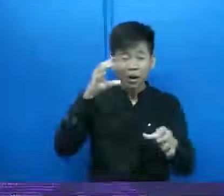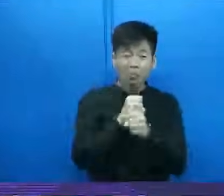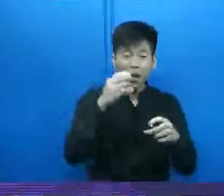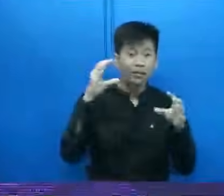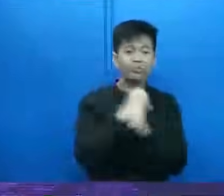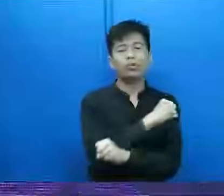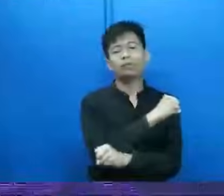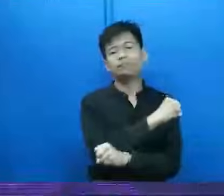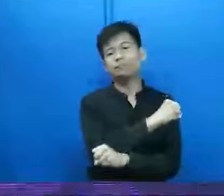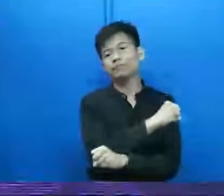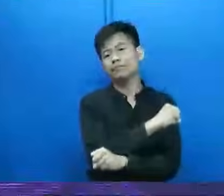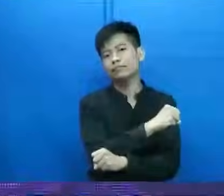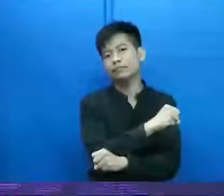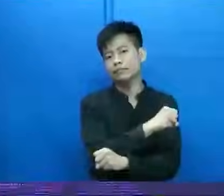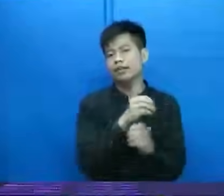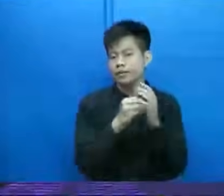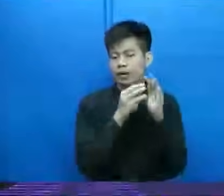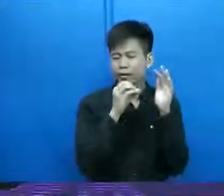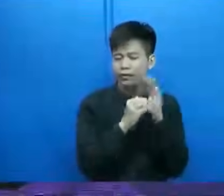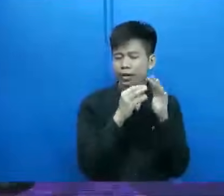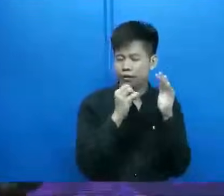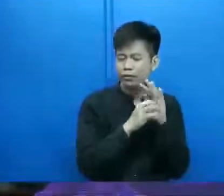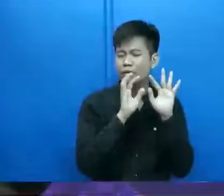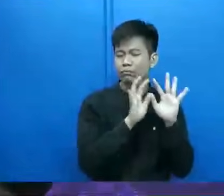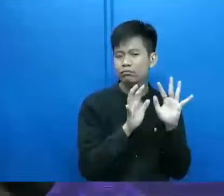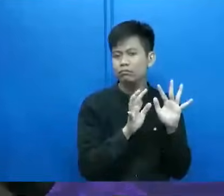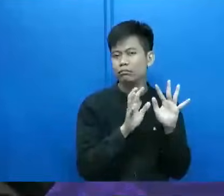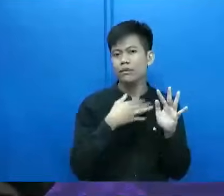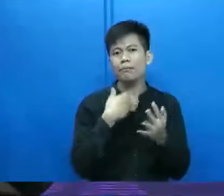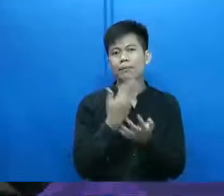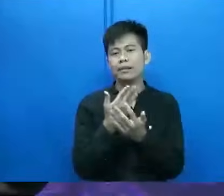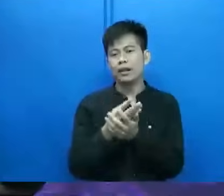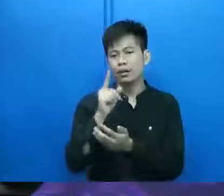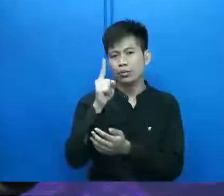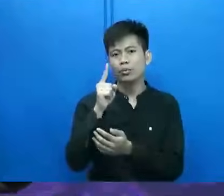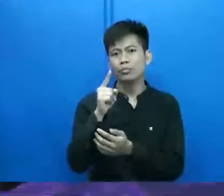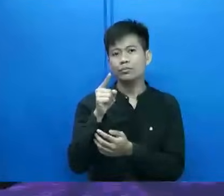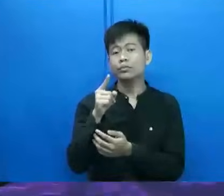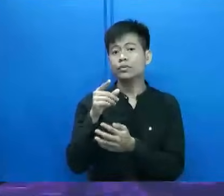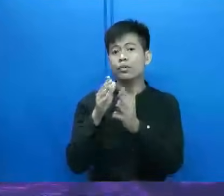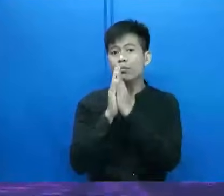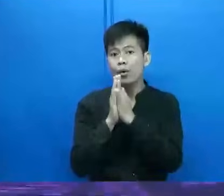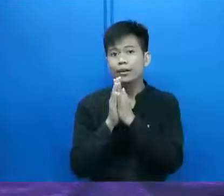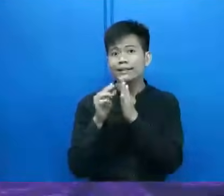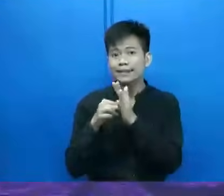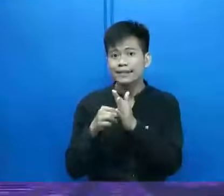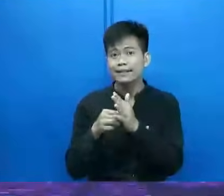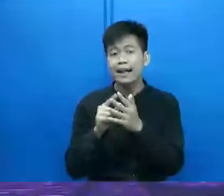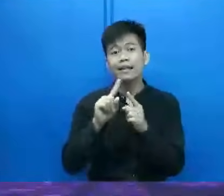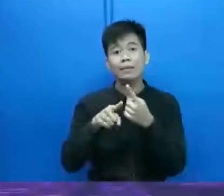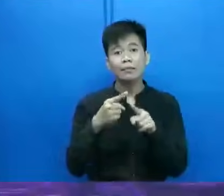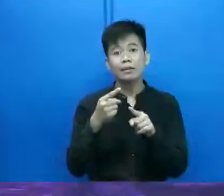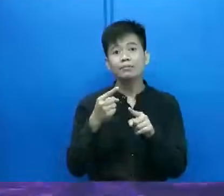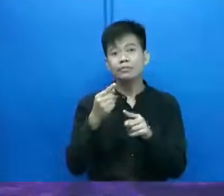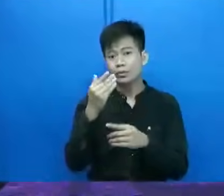kabulkan. Karena itu isi dengan istighfar, istighfar, istighfar. Dan saya minta satu hal, mohon izin saja kalau teman-teman sujud,